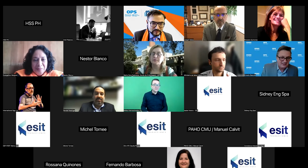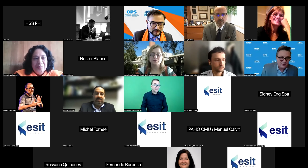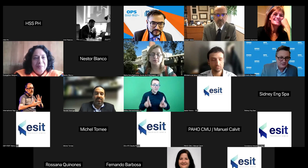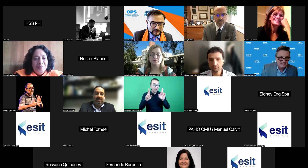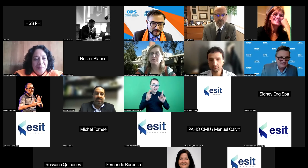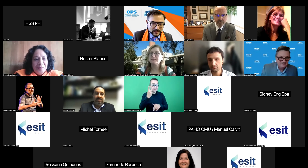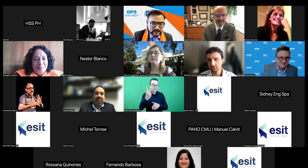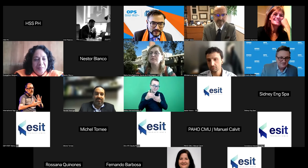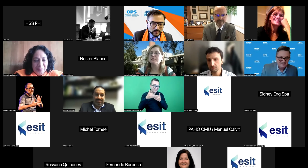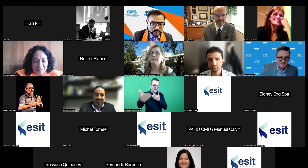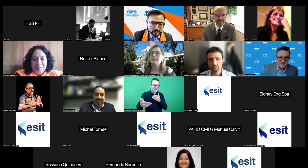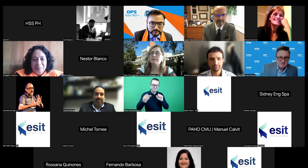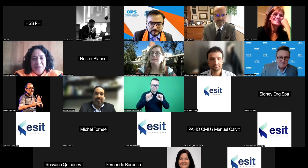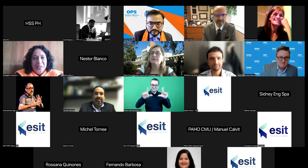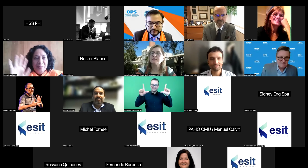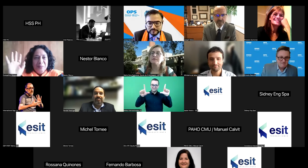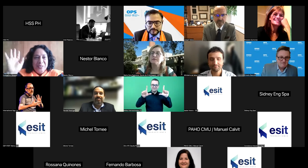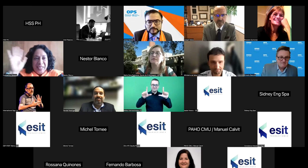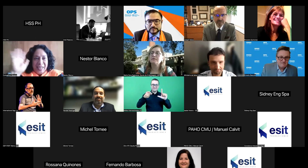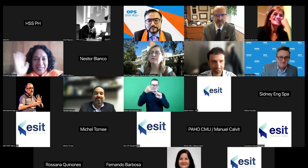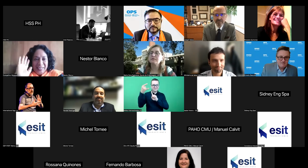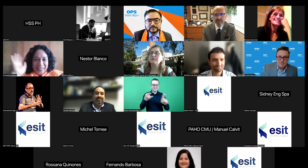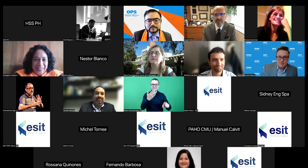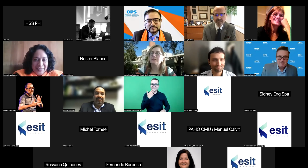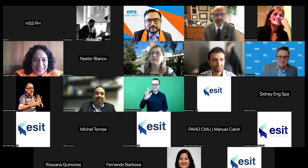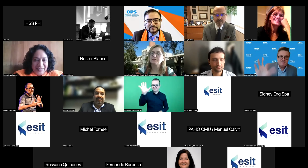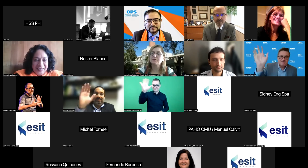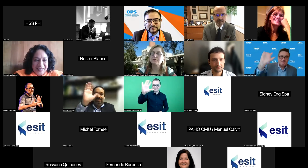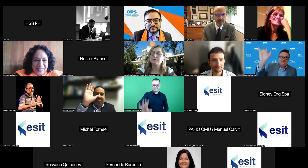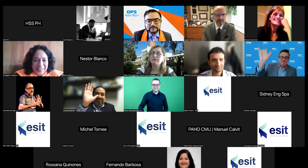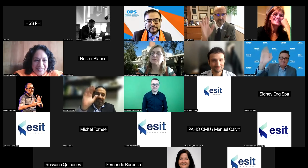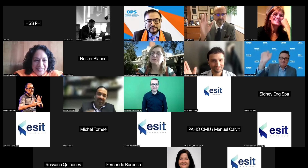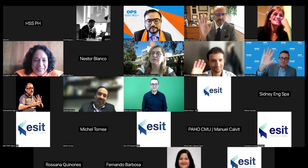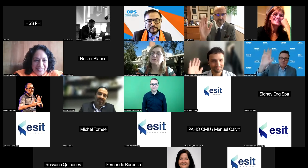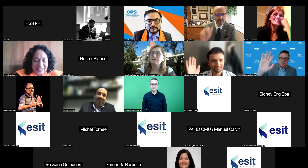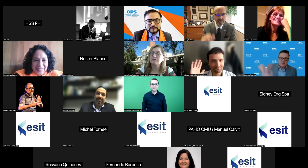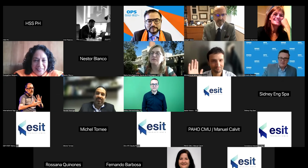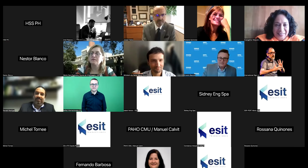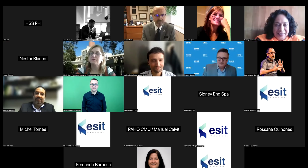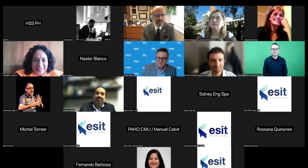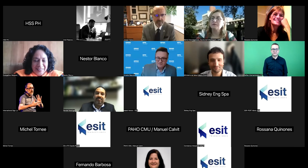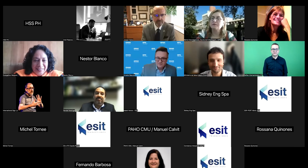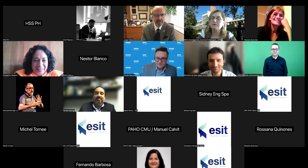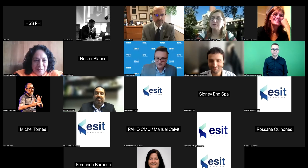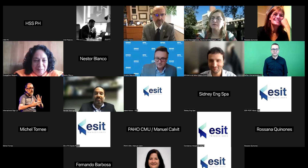voilà, on peut clore le webinaire. Merci, à bientôt.